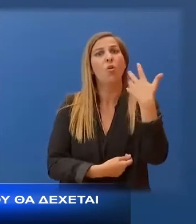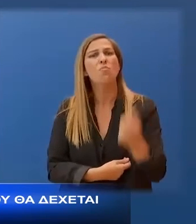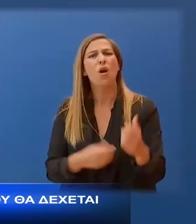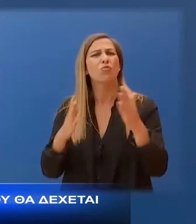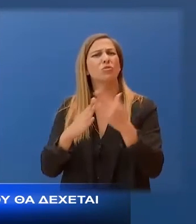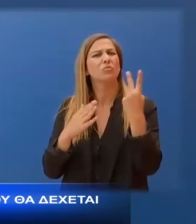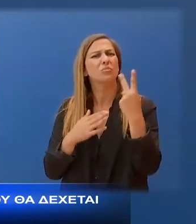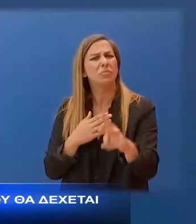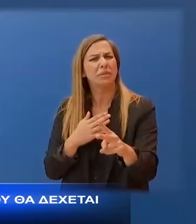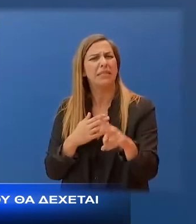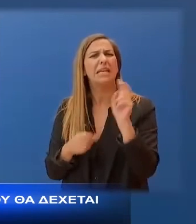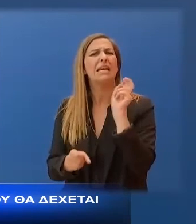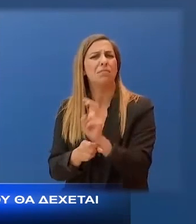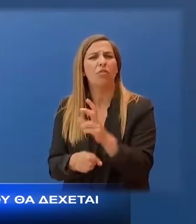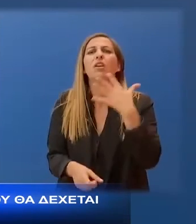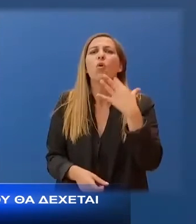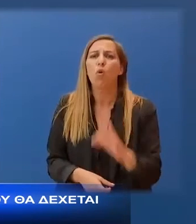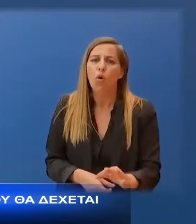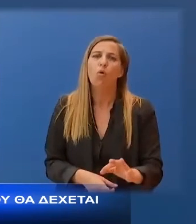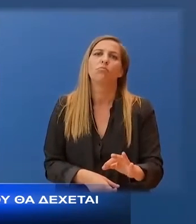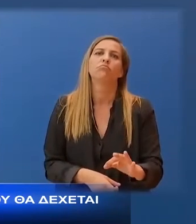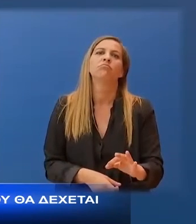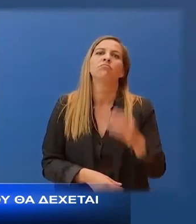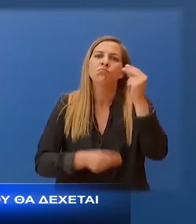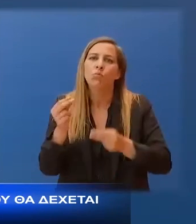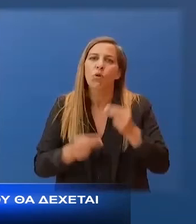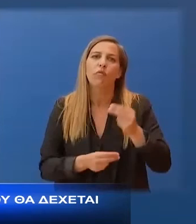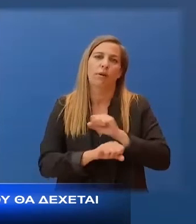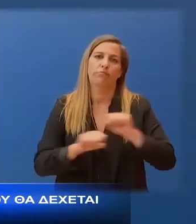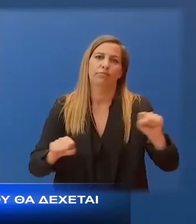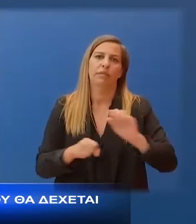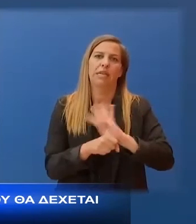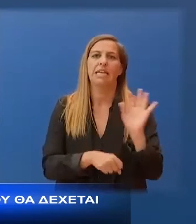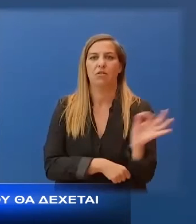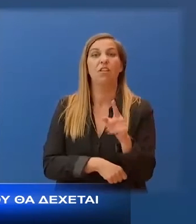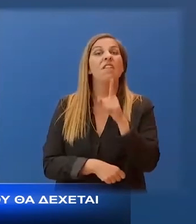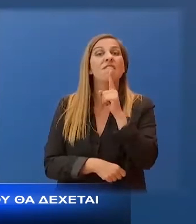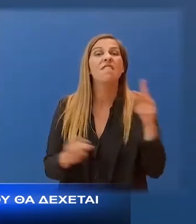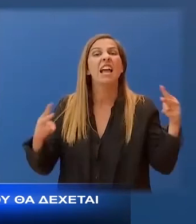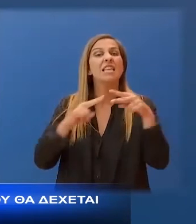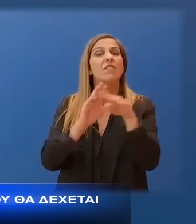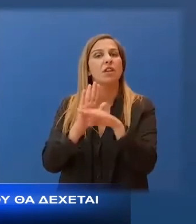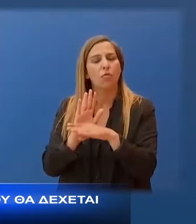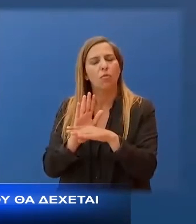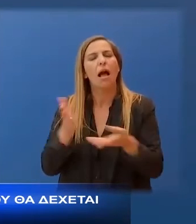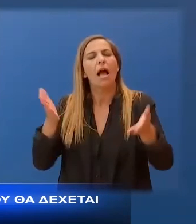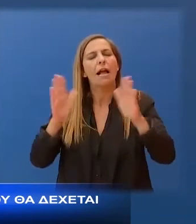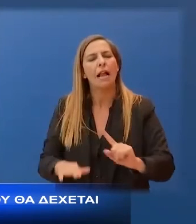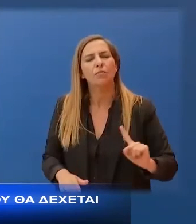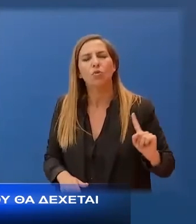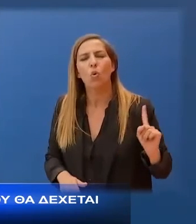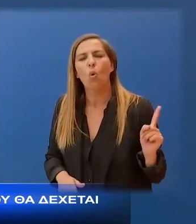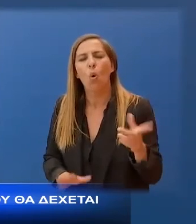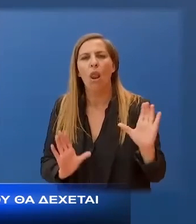των πληγέντων από τις συνέπειες του κορονοϊού. Το πρόγραμμα καλύπτει όλες τις κατηγορίες πληγέντων και παρέχει